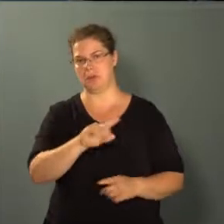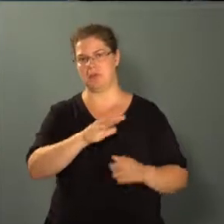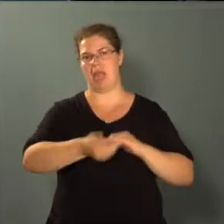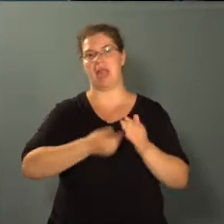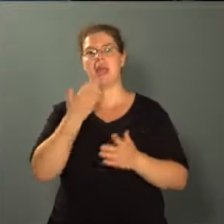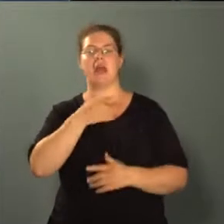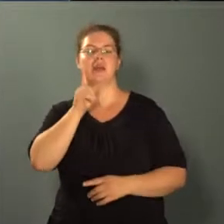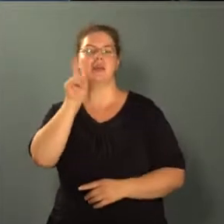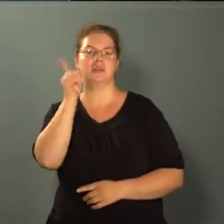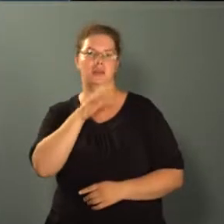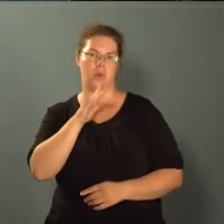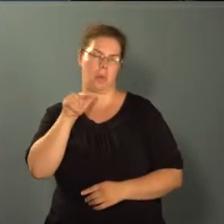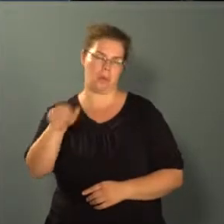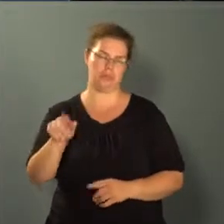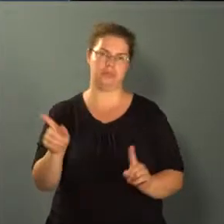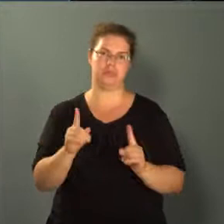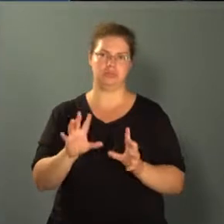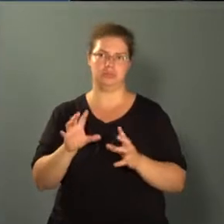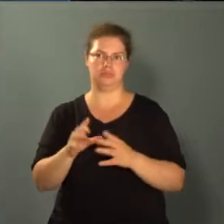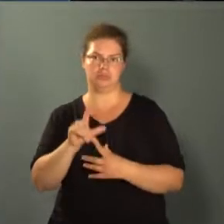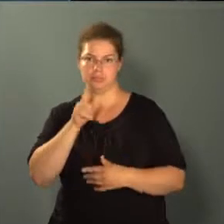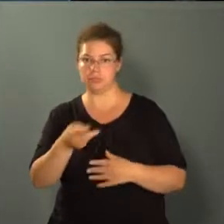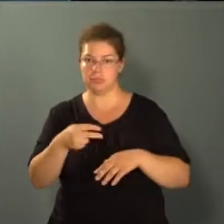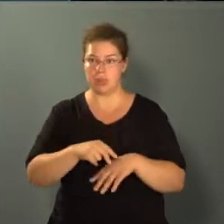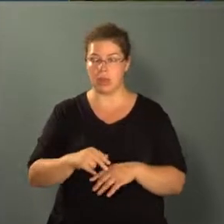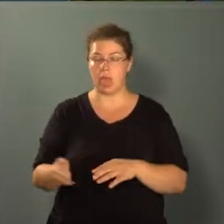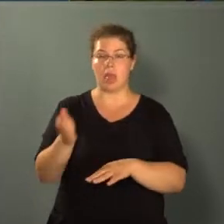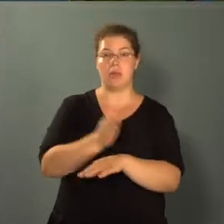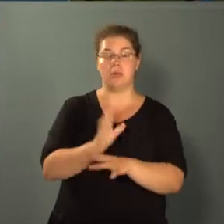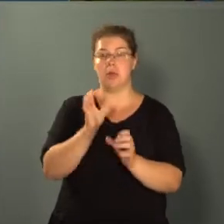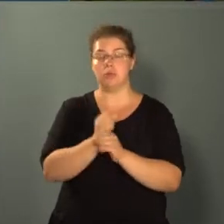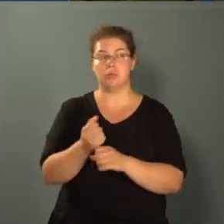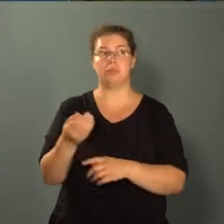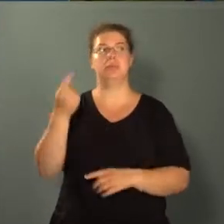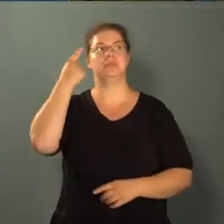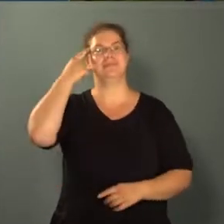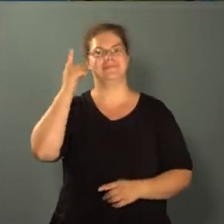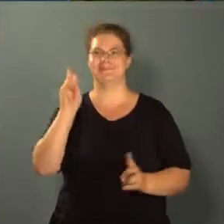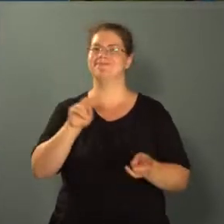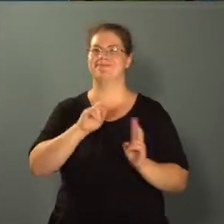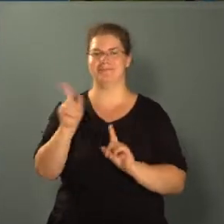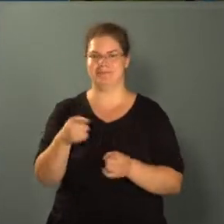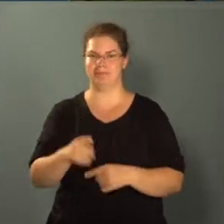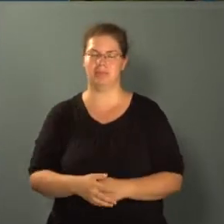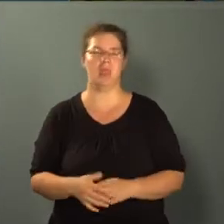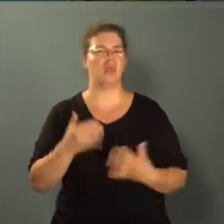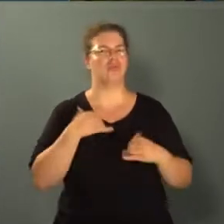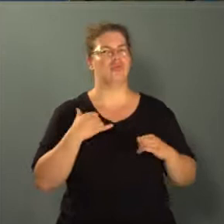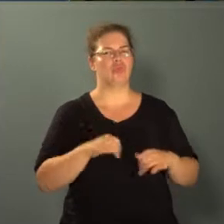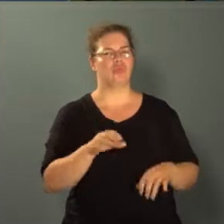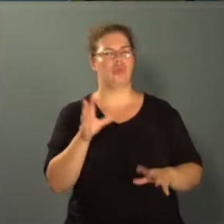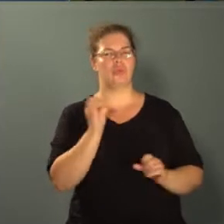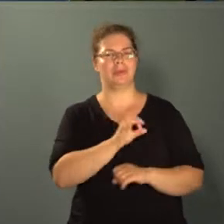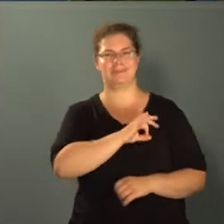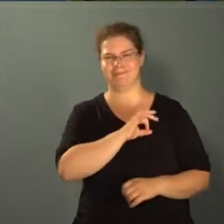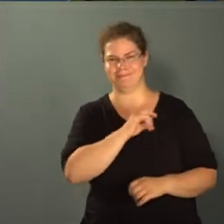föl. Az együttes csak előző este tudta meg, hogy másnap játszani fog. Szűtötök este került be a barátunk a kórházba,